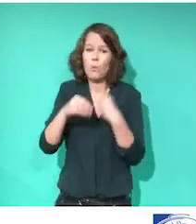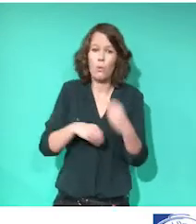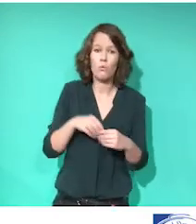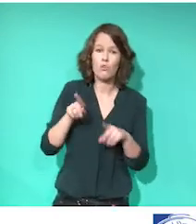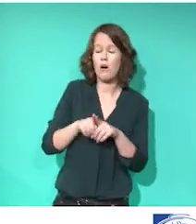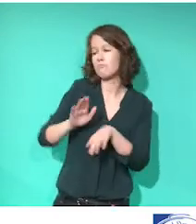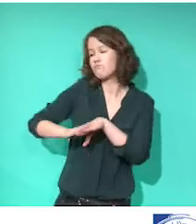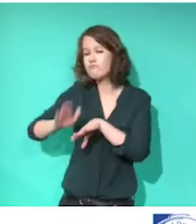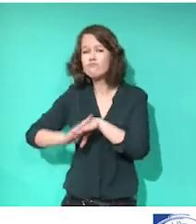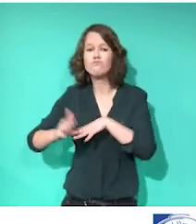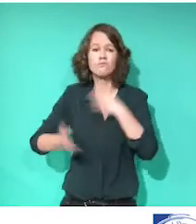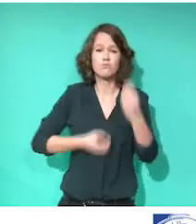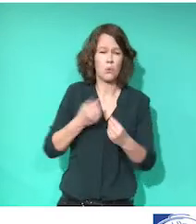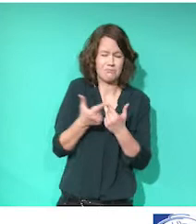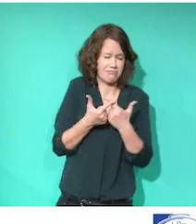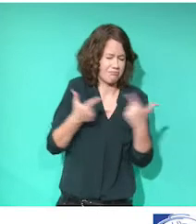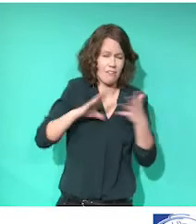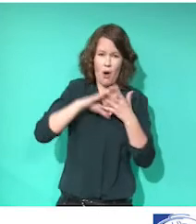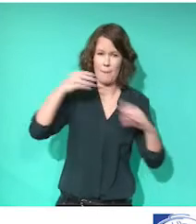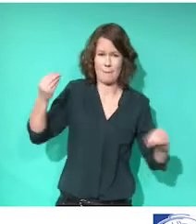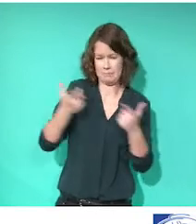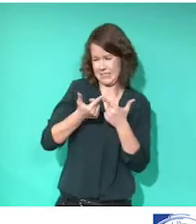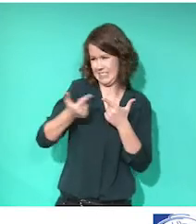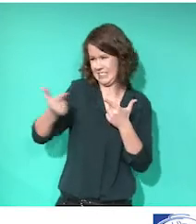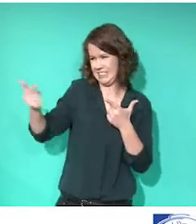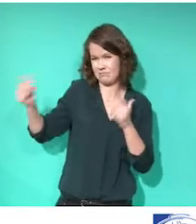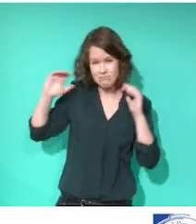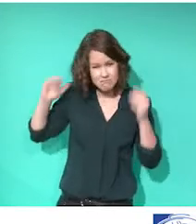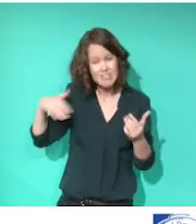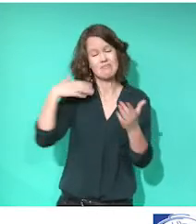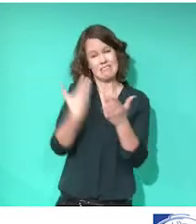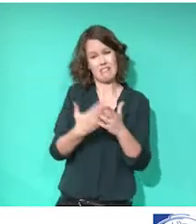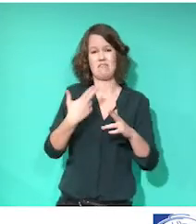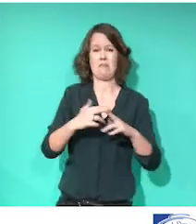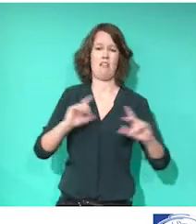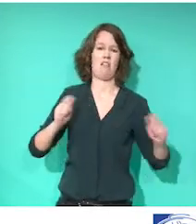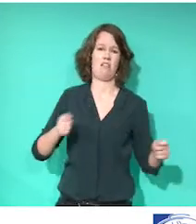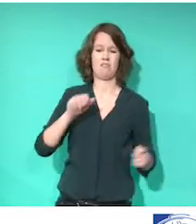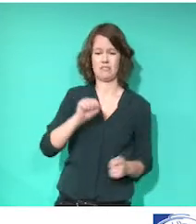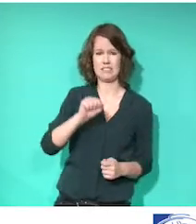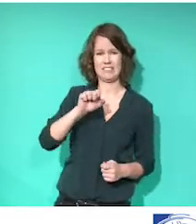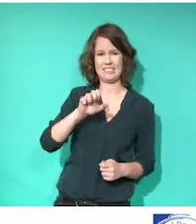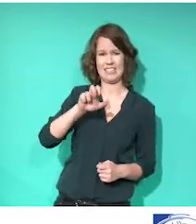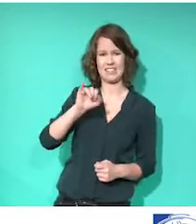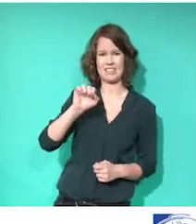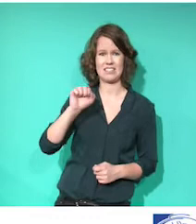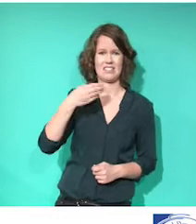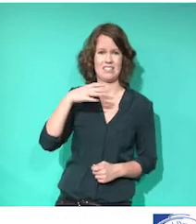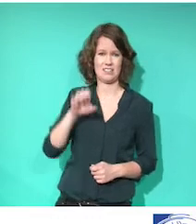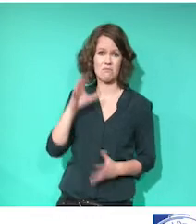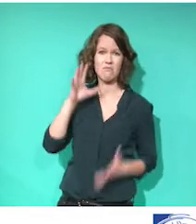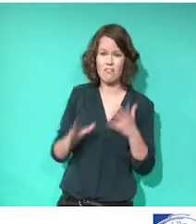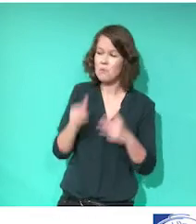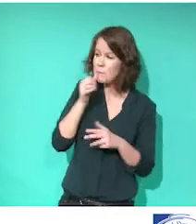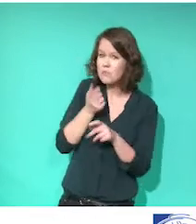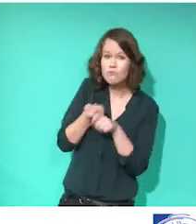paternalisme. Le sexisme se manifeste sous différentes formes, de la plus anodine à la plus dramatique, de la plus simple